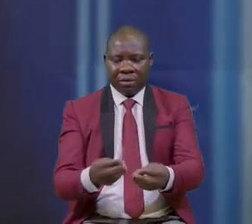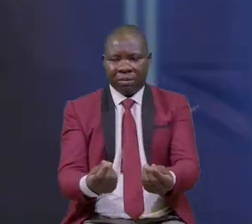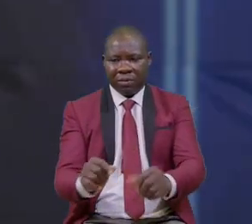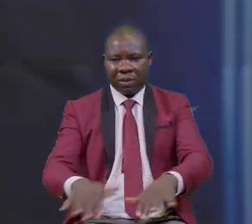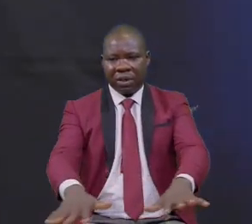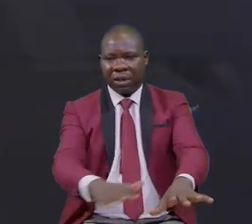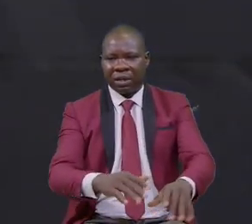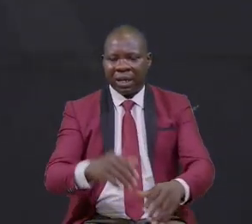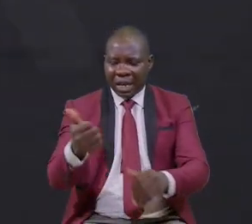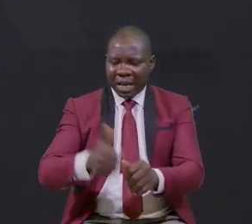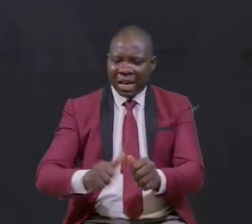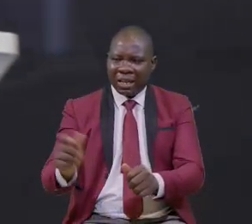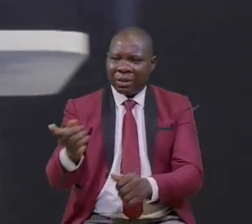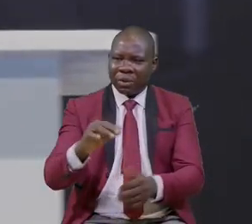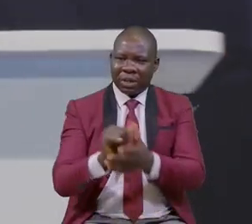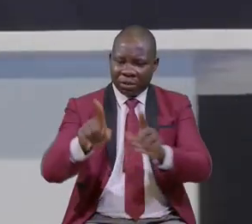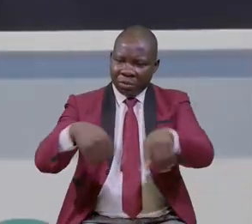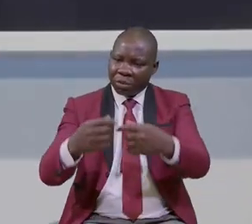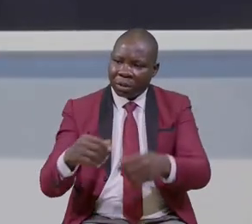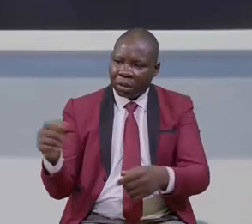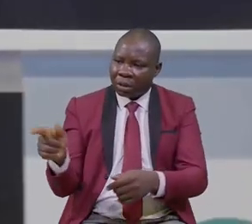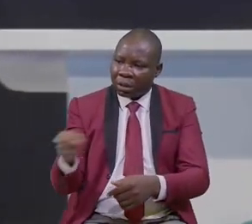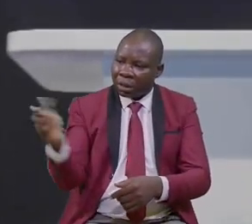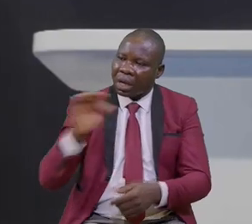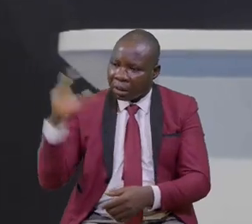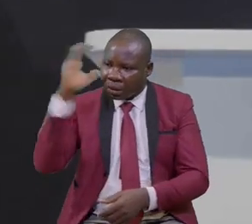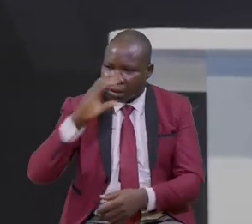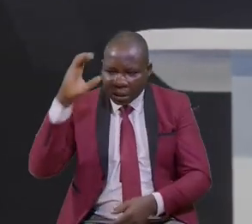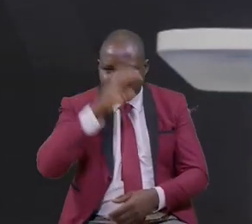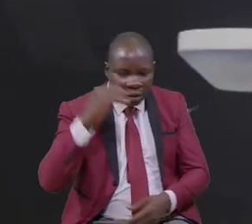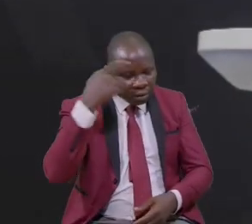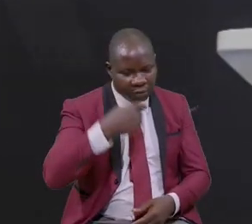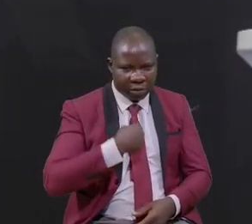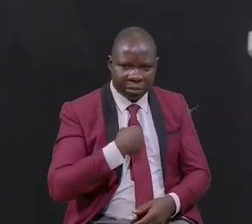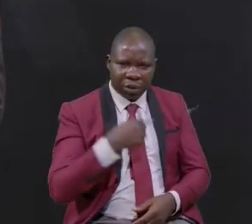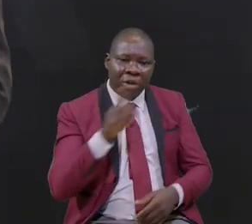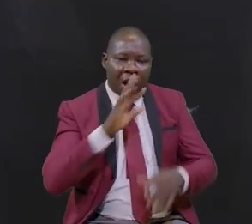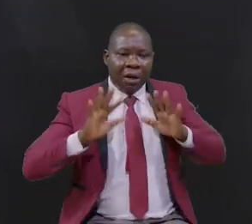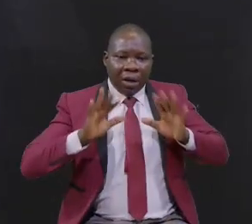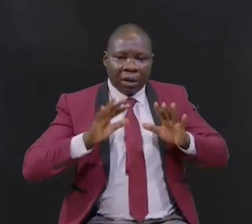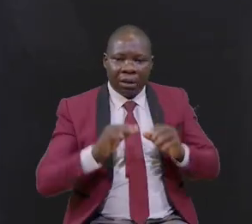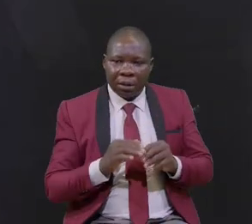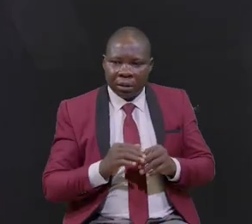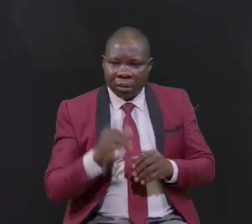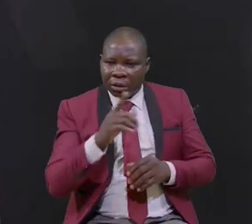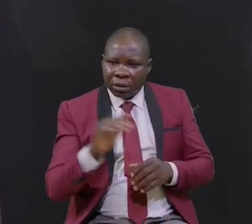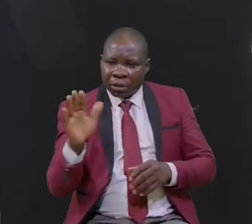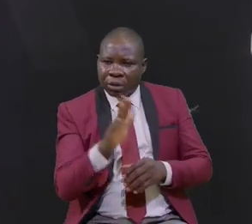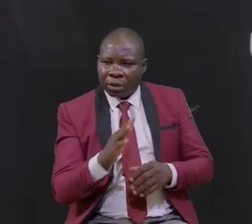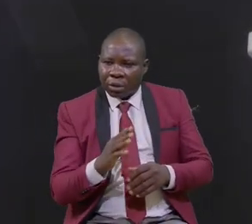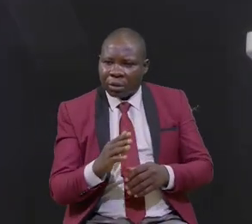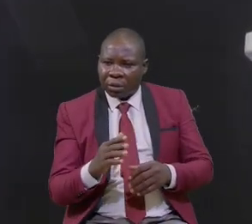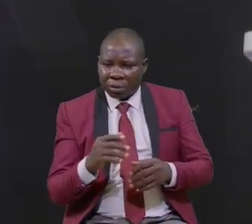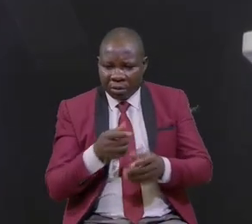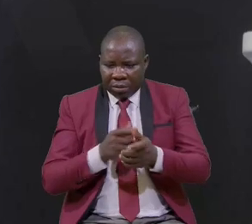et partout où vous allez il vous il me cherche il me cherche il me cher il me cherche et vous avez peur vos péchés